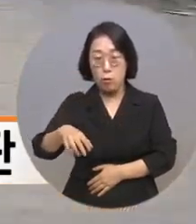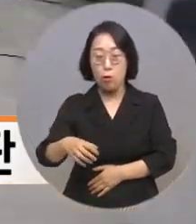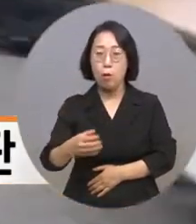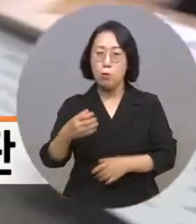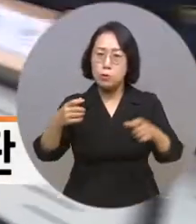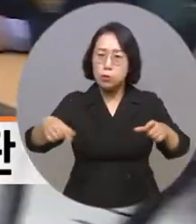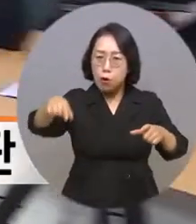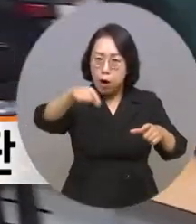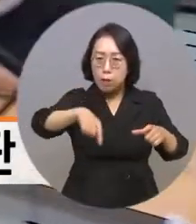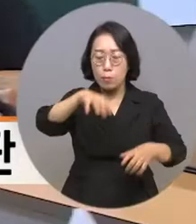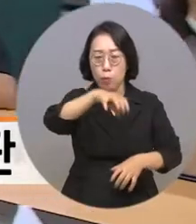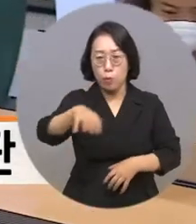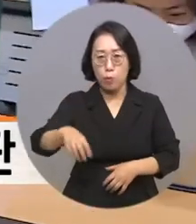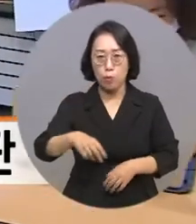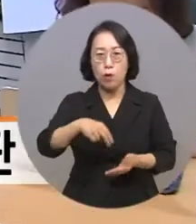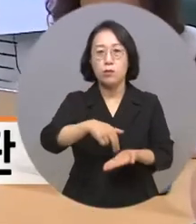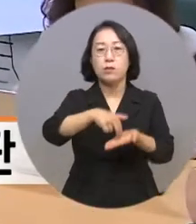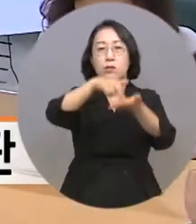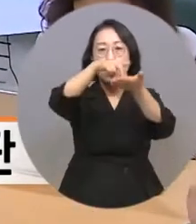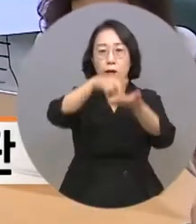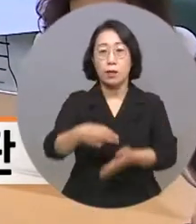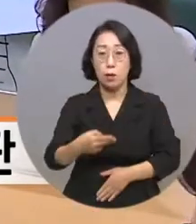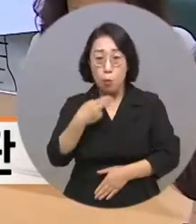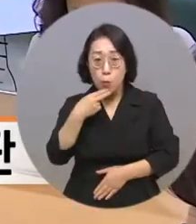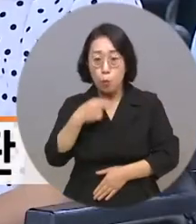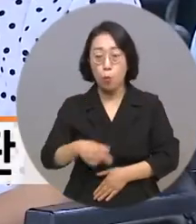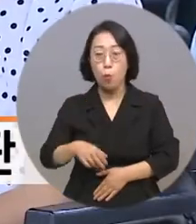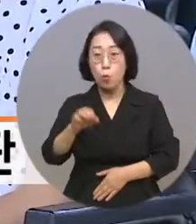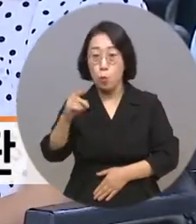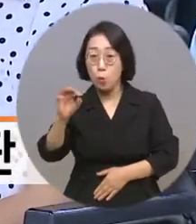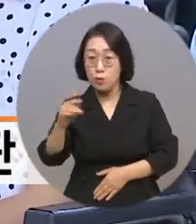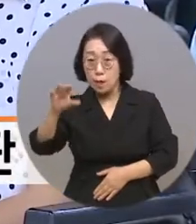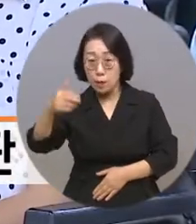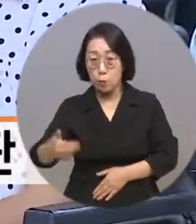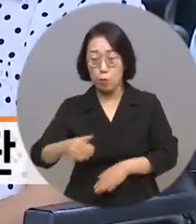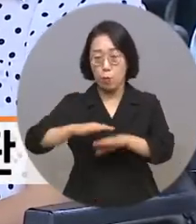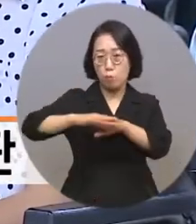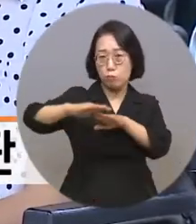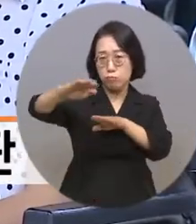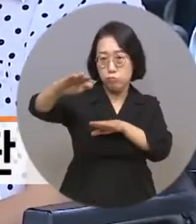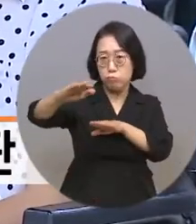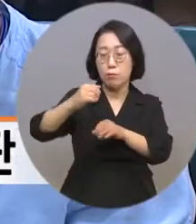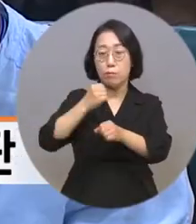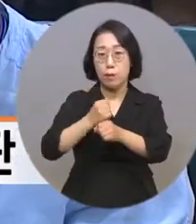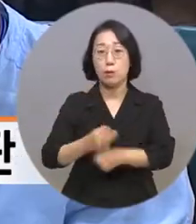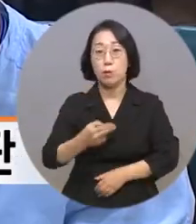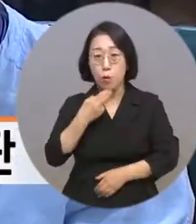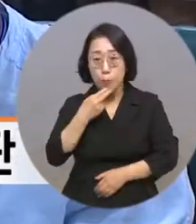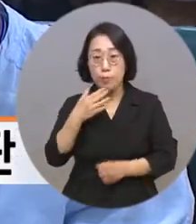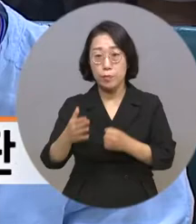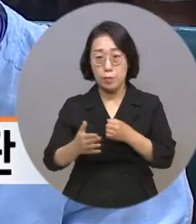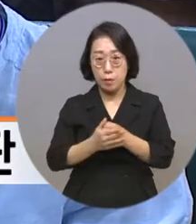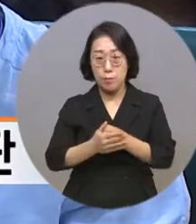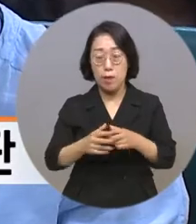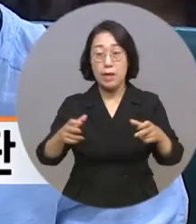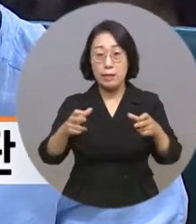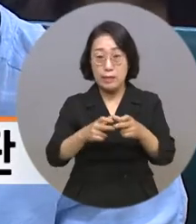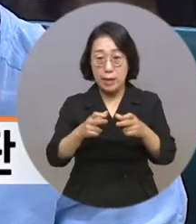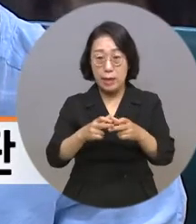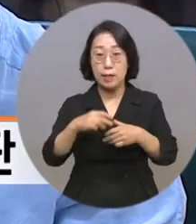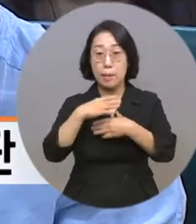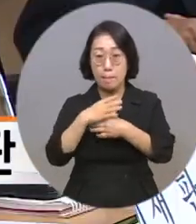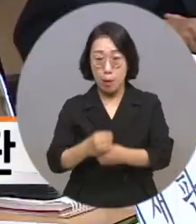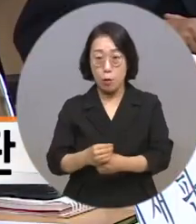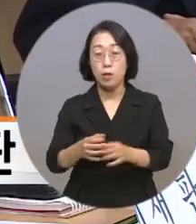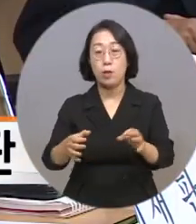10개 경찰서에는 승강기가, 용산경찰서에는 접근로가 설치되어 있지 않아 김 청장은 장애인 등 편의증진